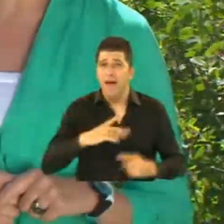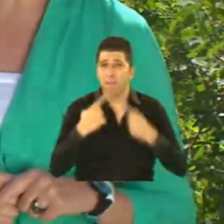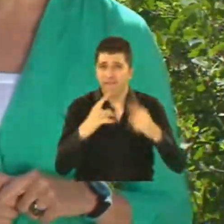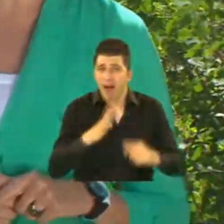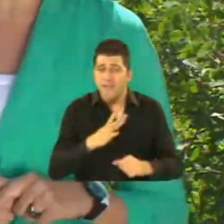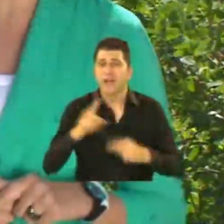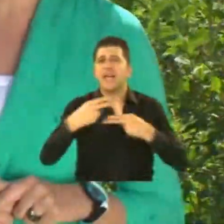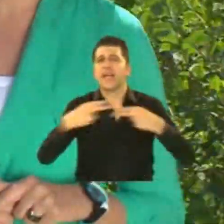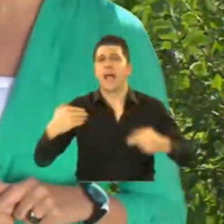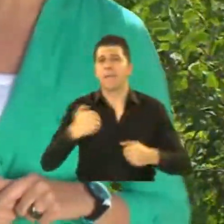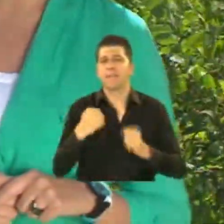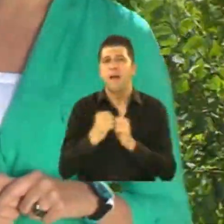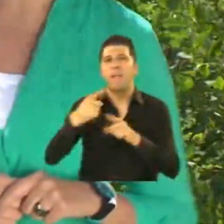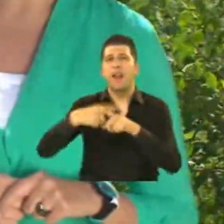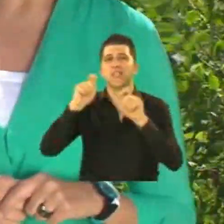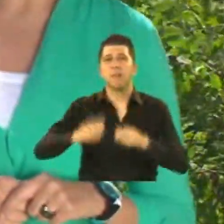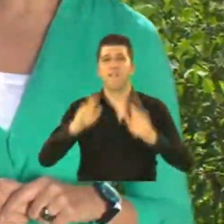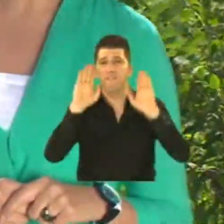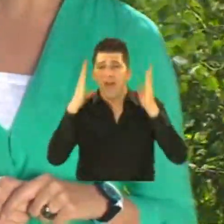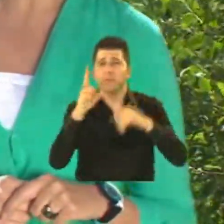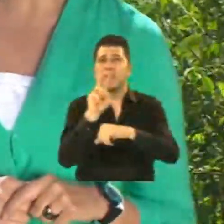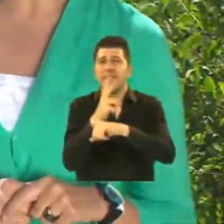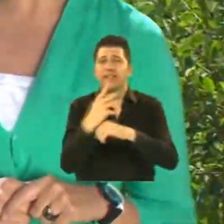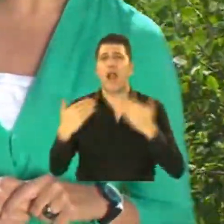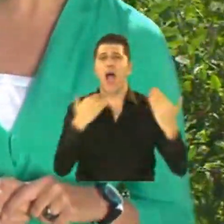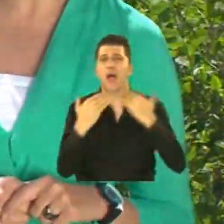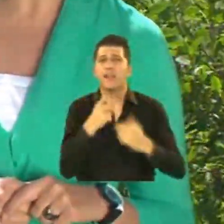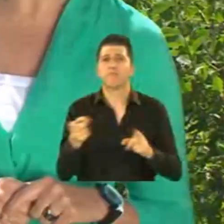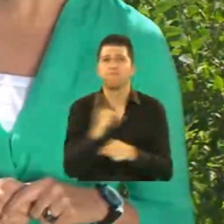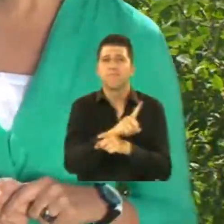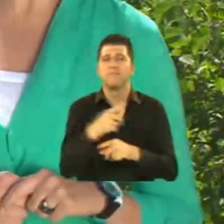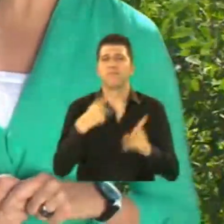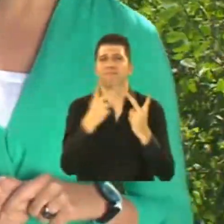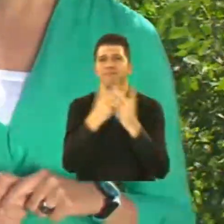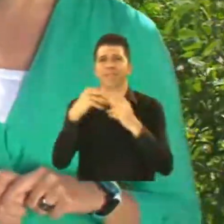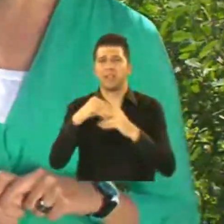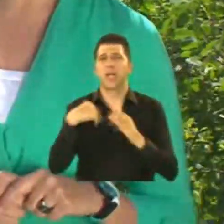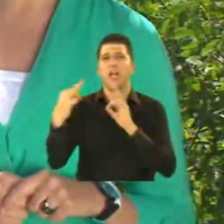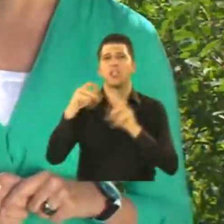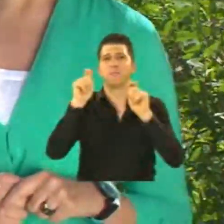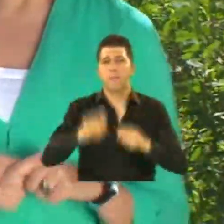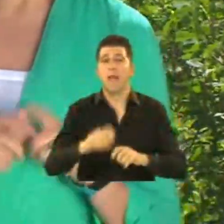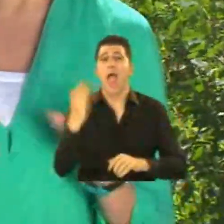varım diyorsanız hikayenizi bizimle paylaşın. Facebook ve Twitter adreslerimizden bizimle